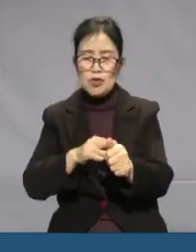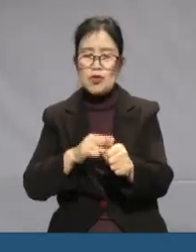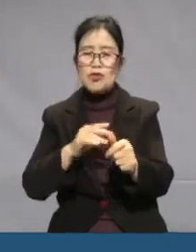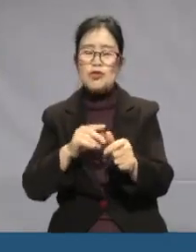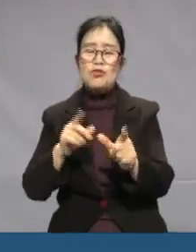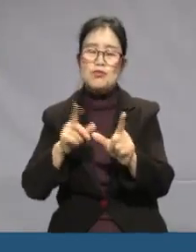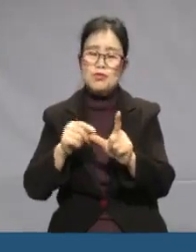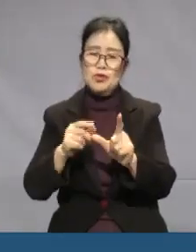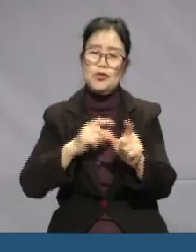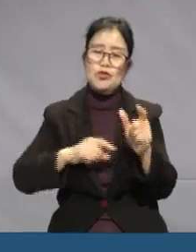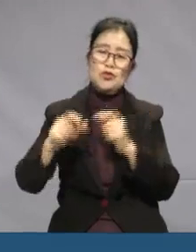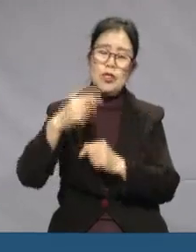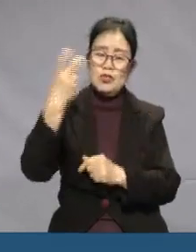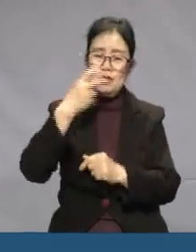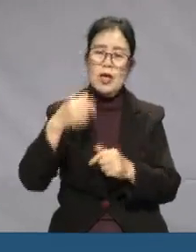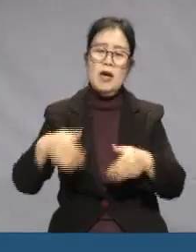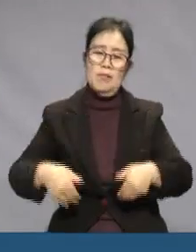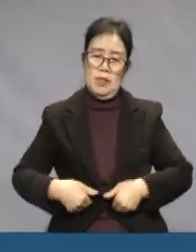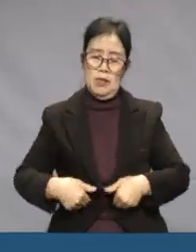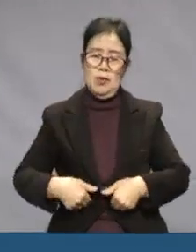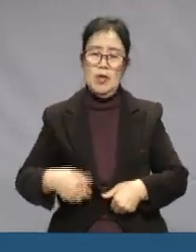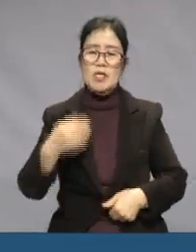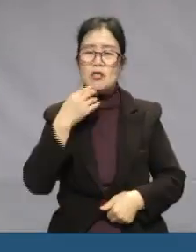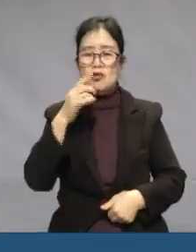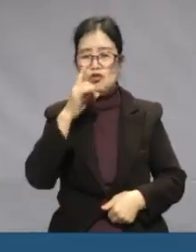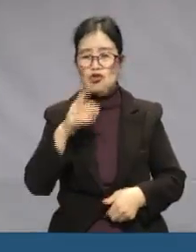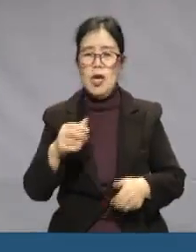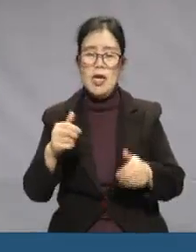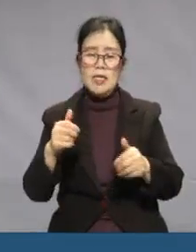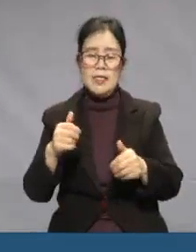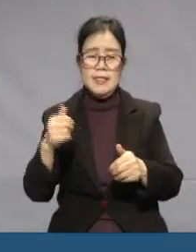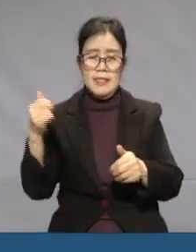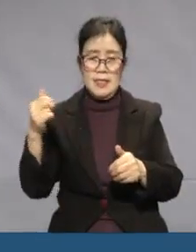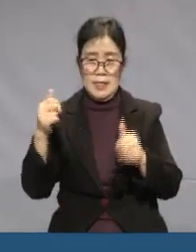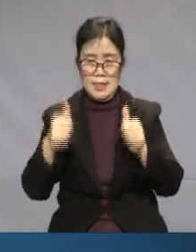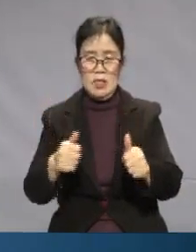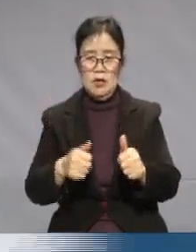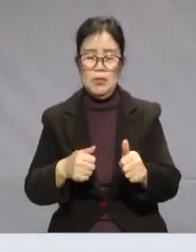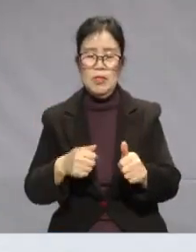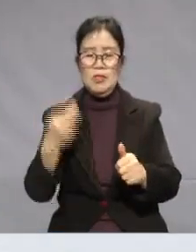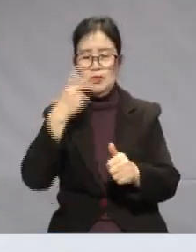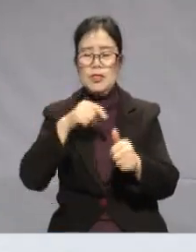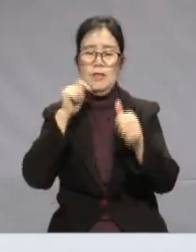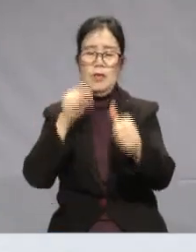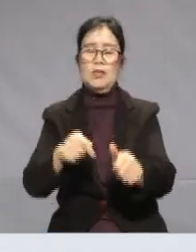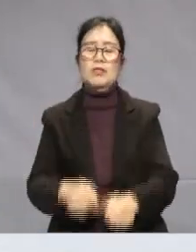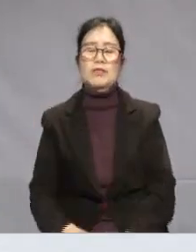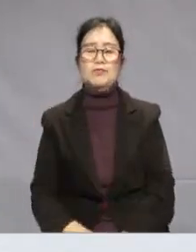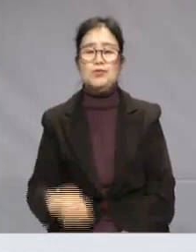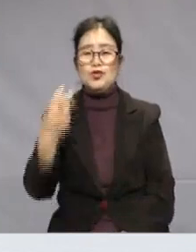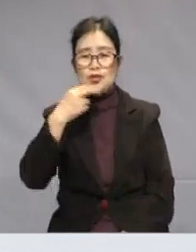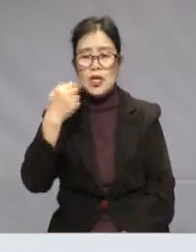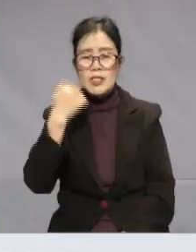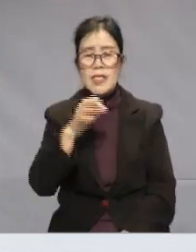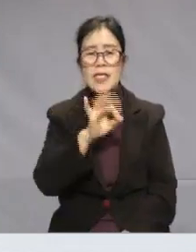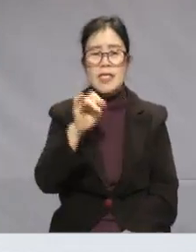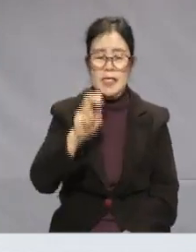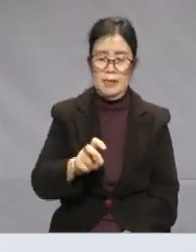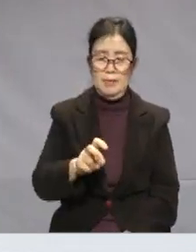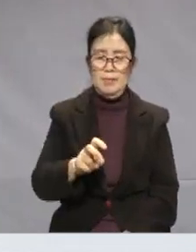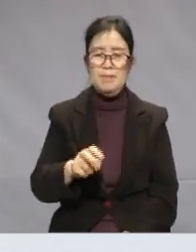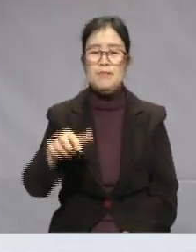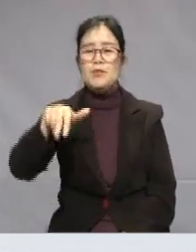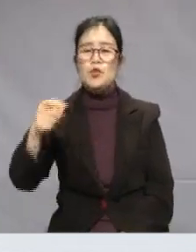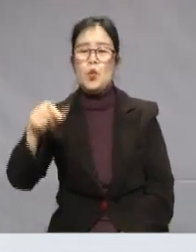수사가 필요하다며 서울중앙지검에 재기 수사를 명령한 겁니다. 수사 대상은 임 전 실장과 조